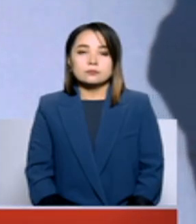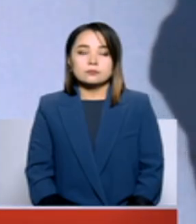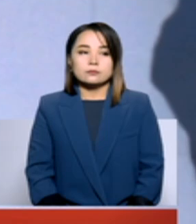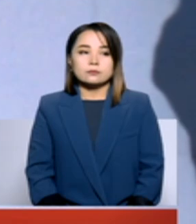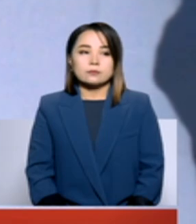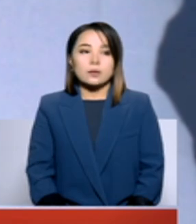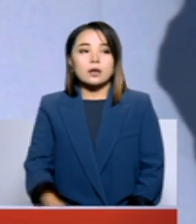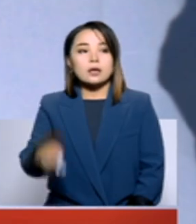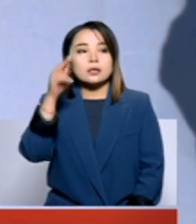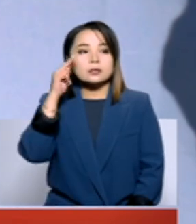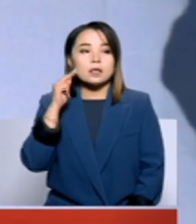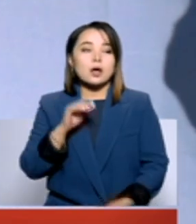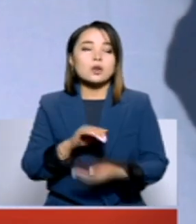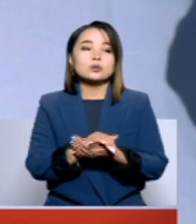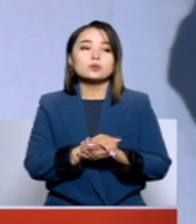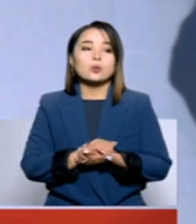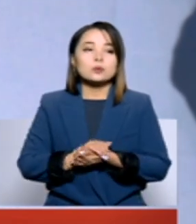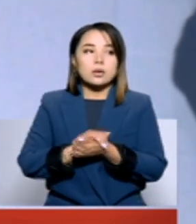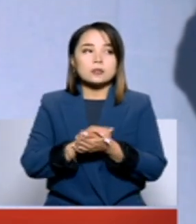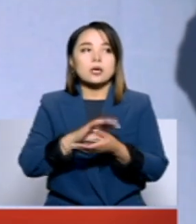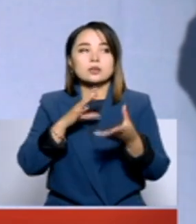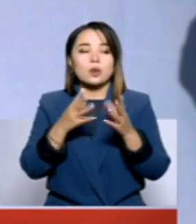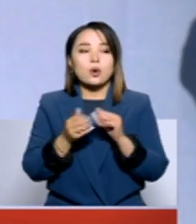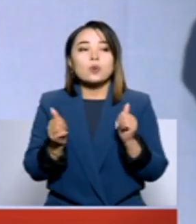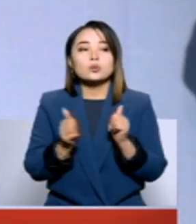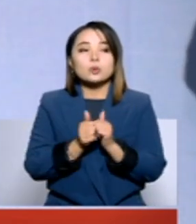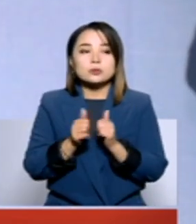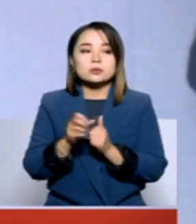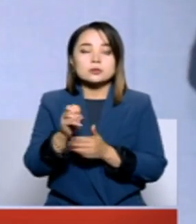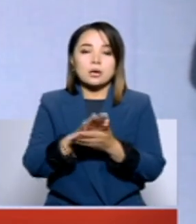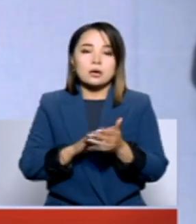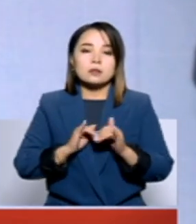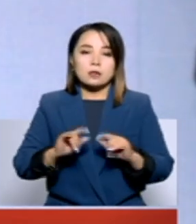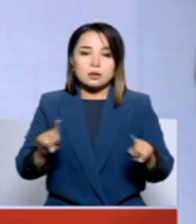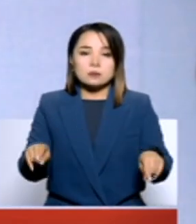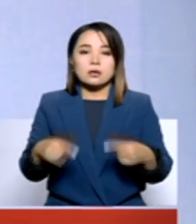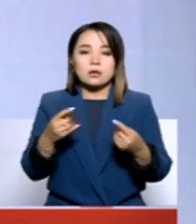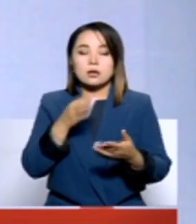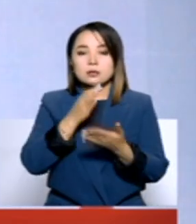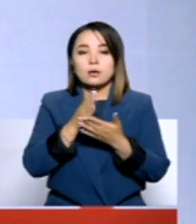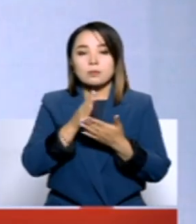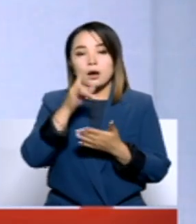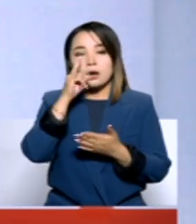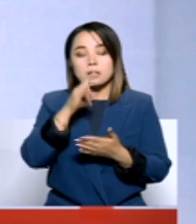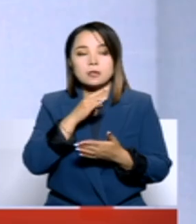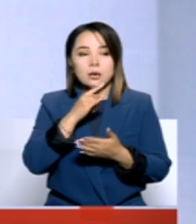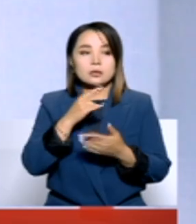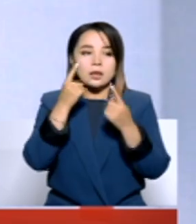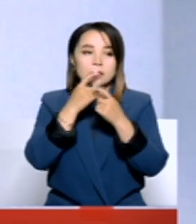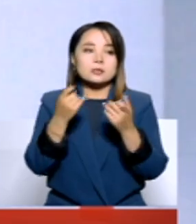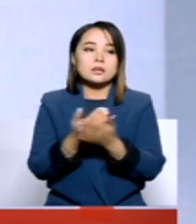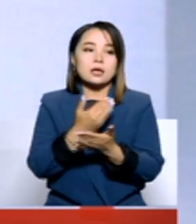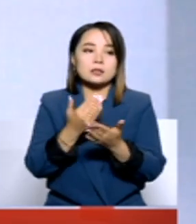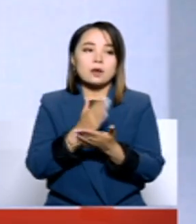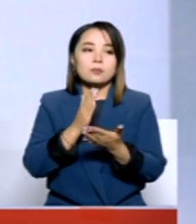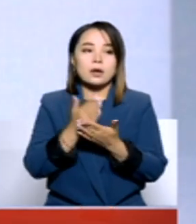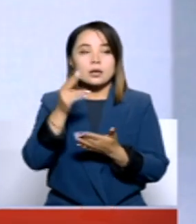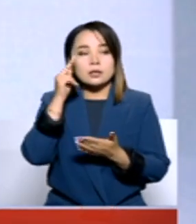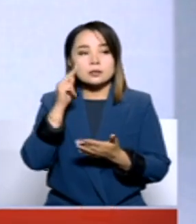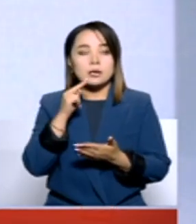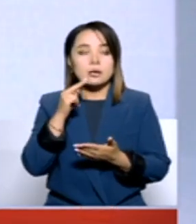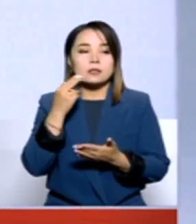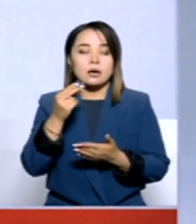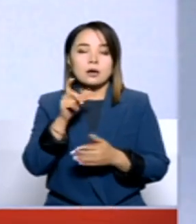Қытаймен достық пен тату көршілікті одан әрі нығайту басымдыққа ие. Қазақпарат агенттігінің хабарлауынша, Қытай